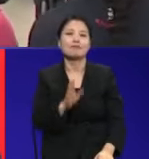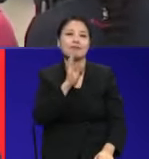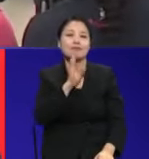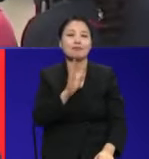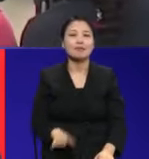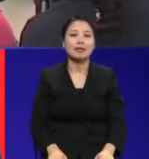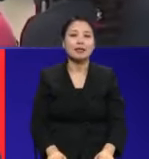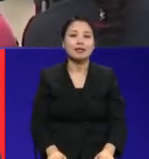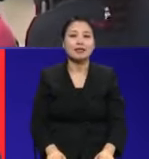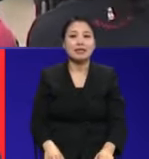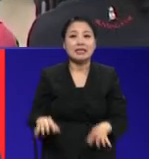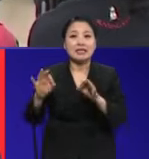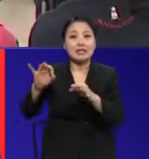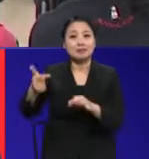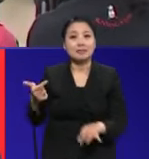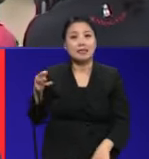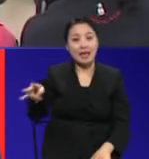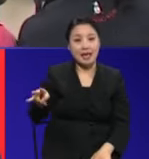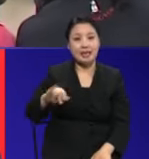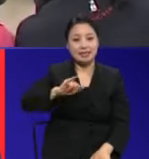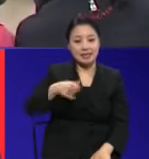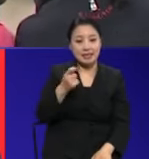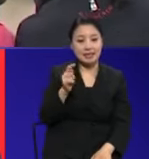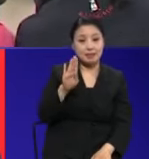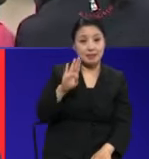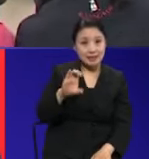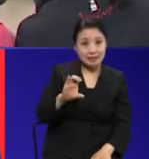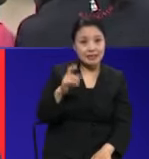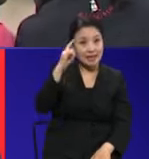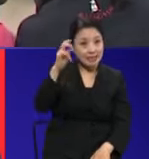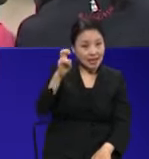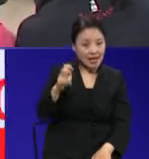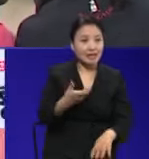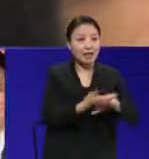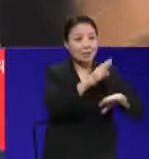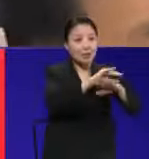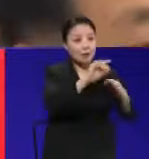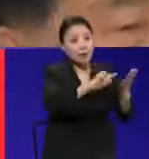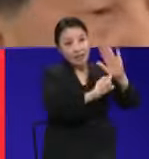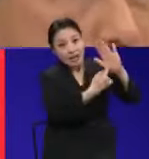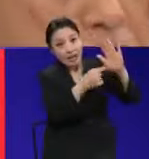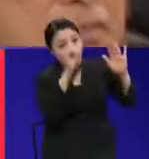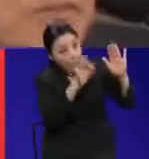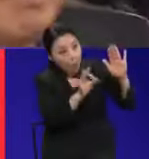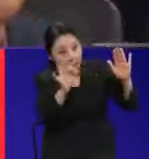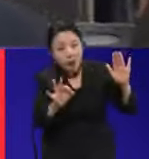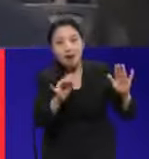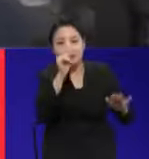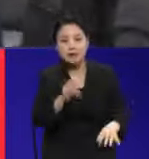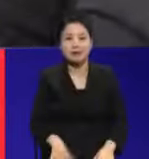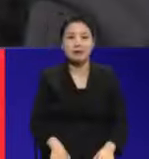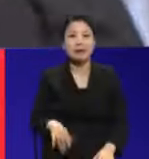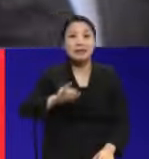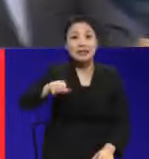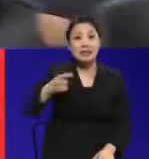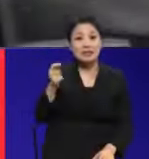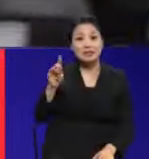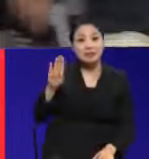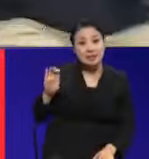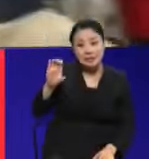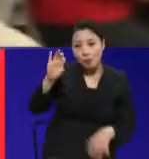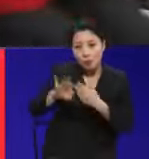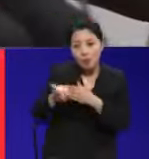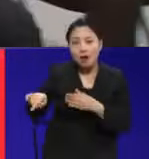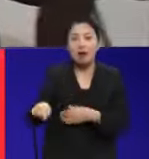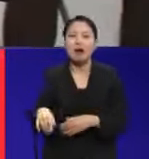그렇습니다. 국민의힘 김은혜 후보는 JTBC 예측조사와 지상파 출구조사를 지켜봤습니다. JTBC 예측조사에서는 이곳 분당을